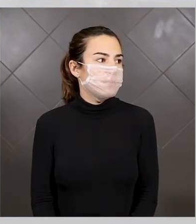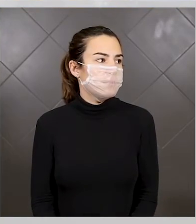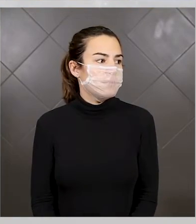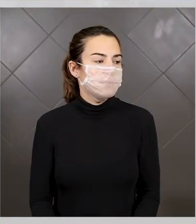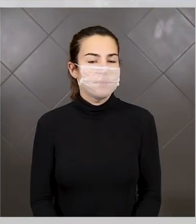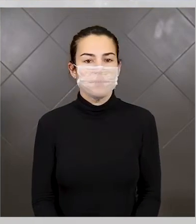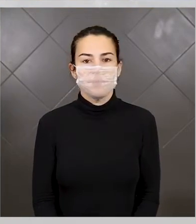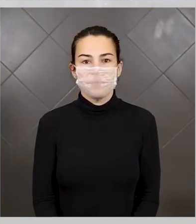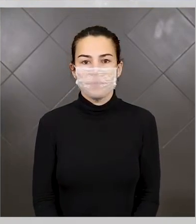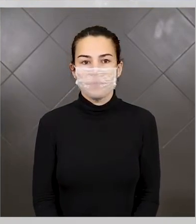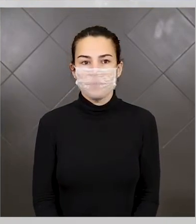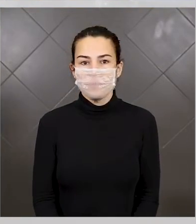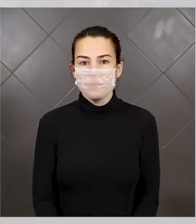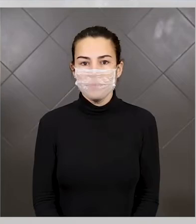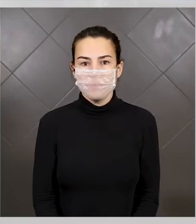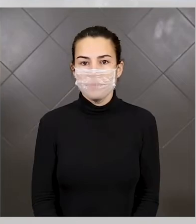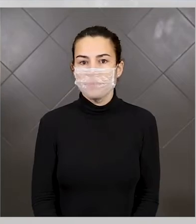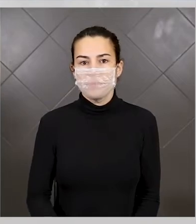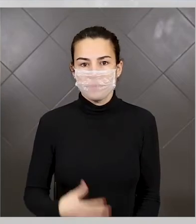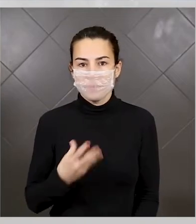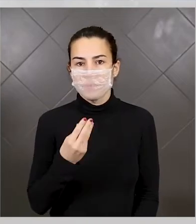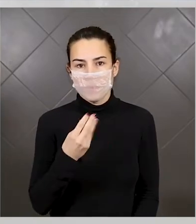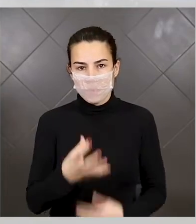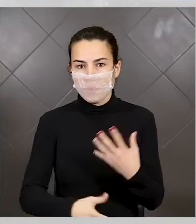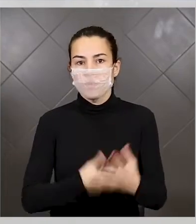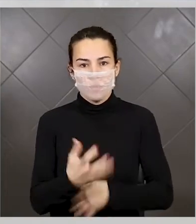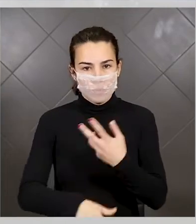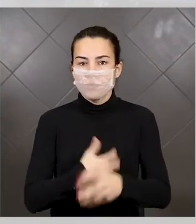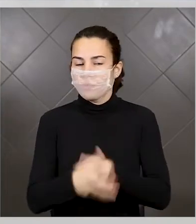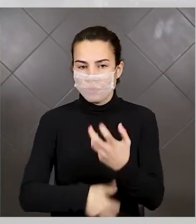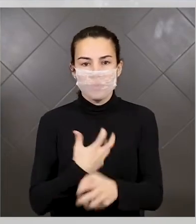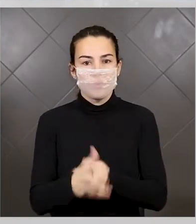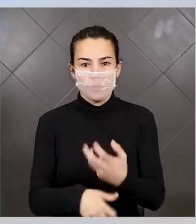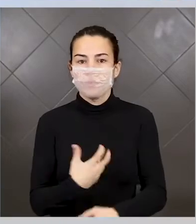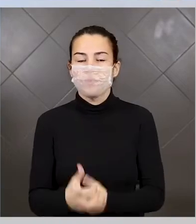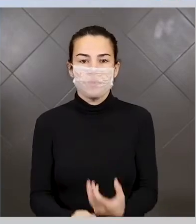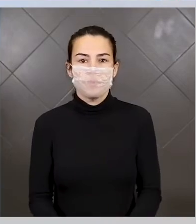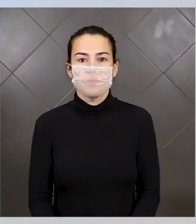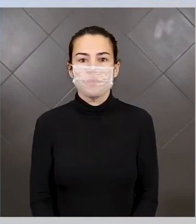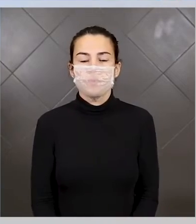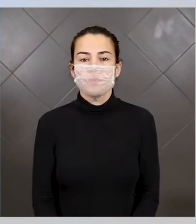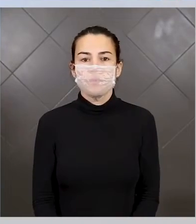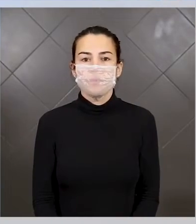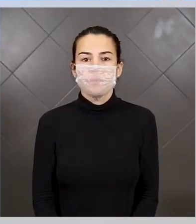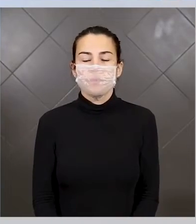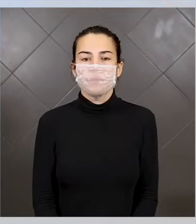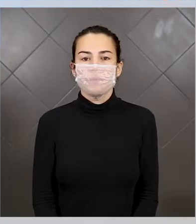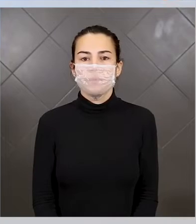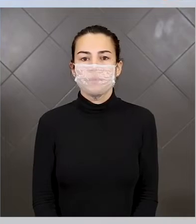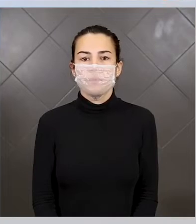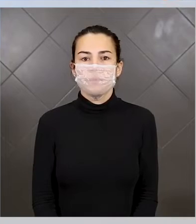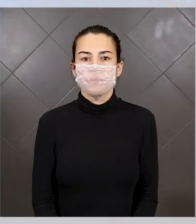Mesclant bé, que estigui super ben mesclada tota la part de la llet amb la gelificada.